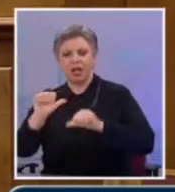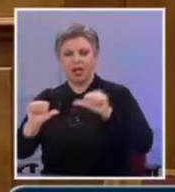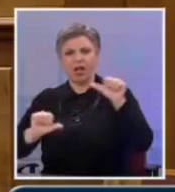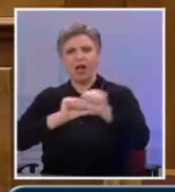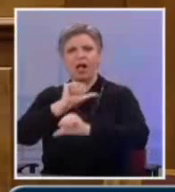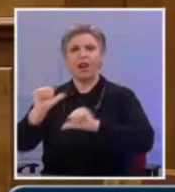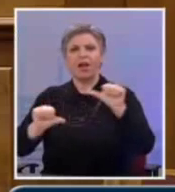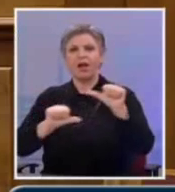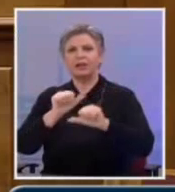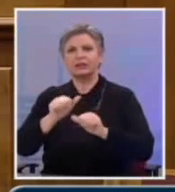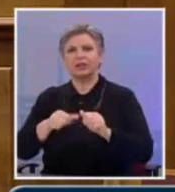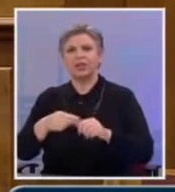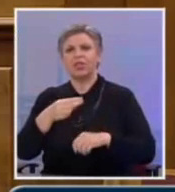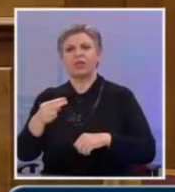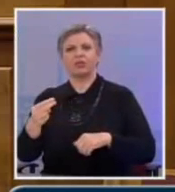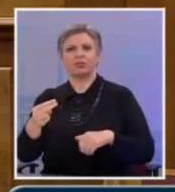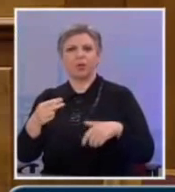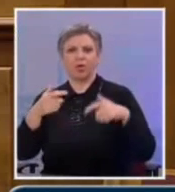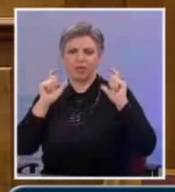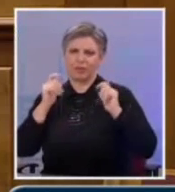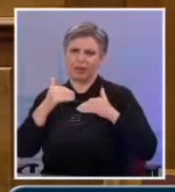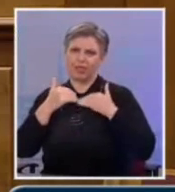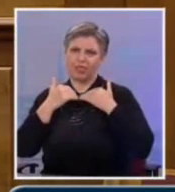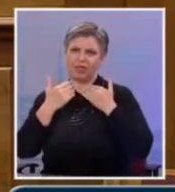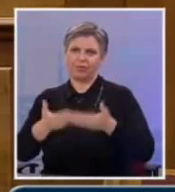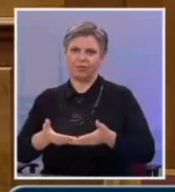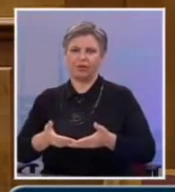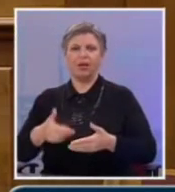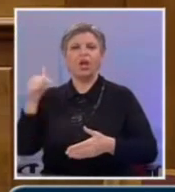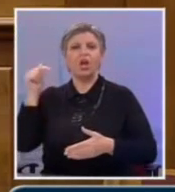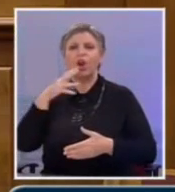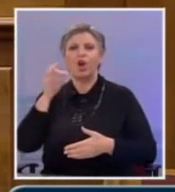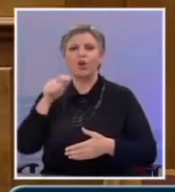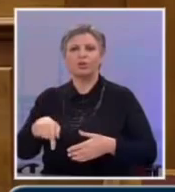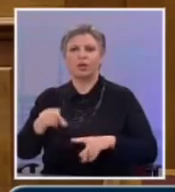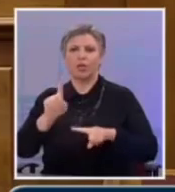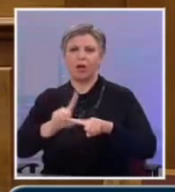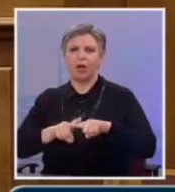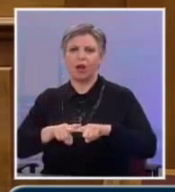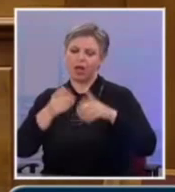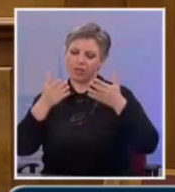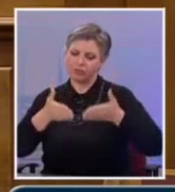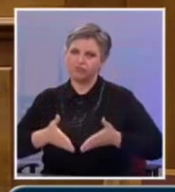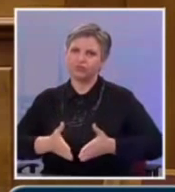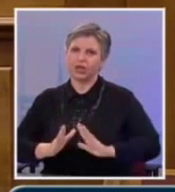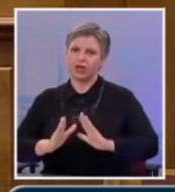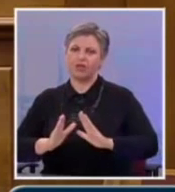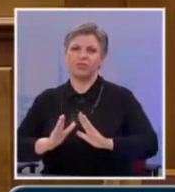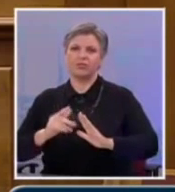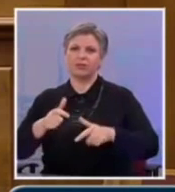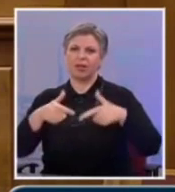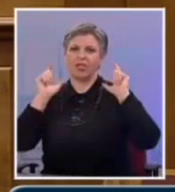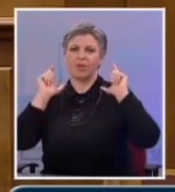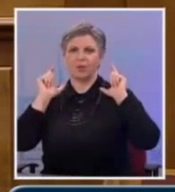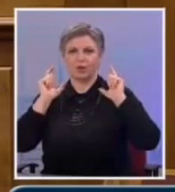στη χώρα που γεννήθηκε η δημοκρατία και από κει εξαπλώθηκε σε όλο τον